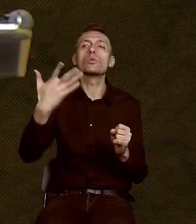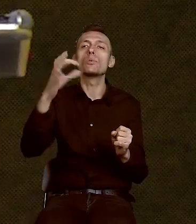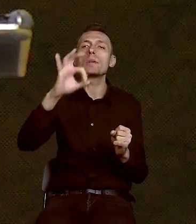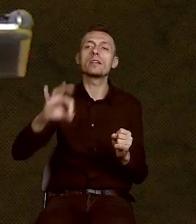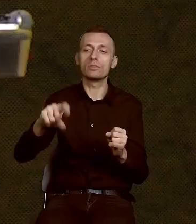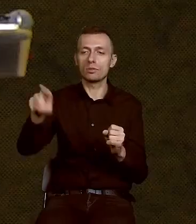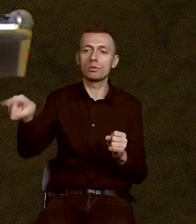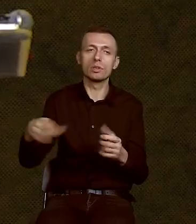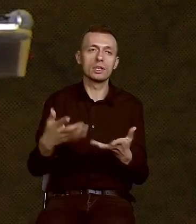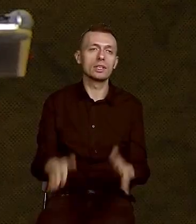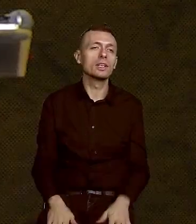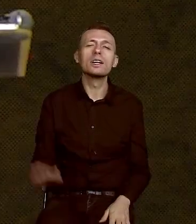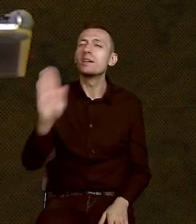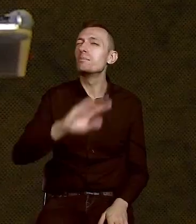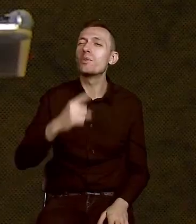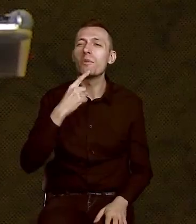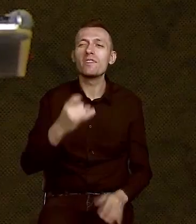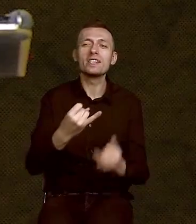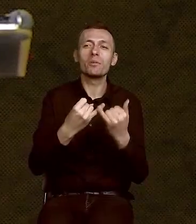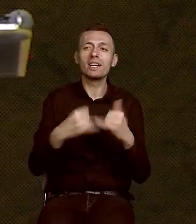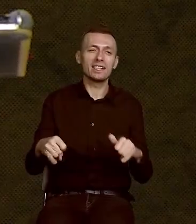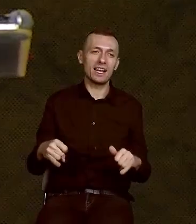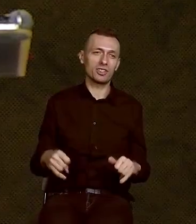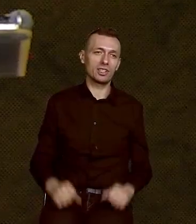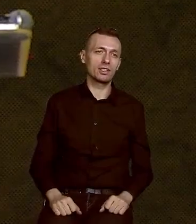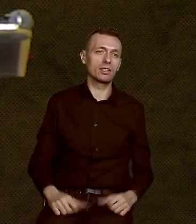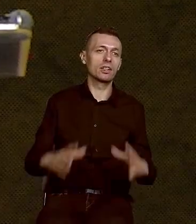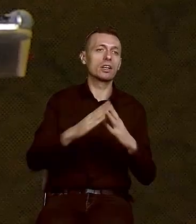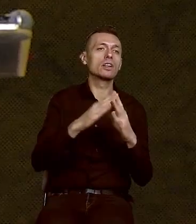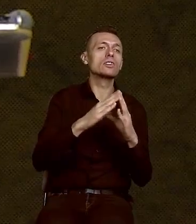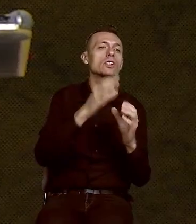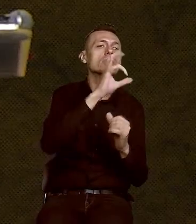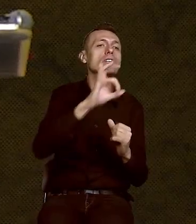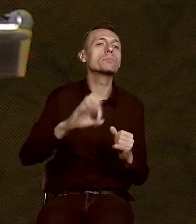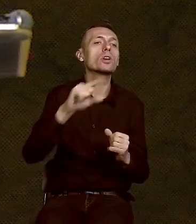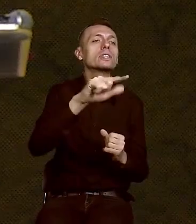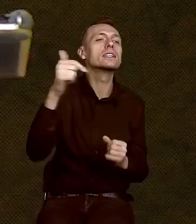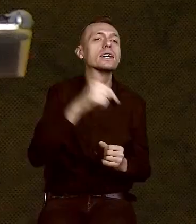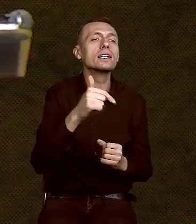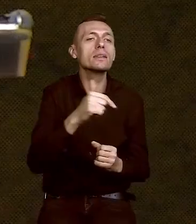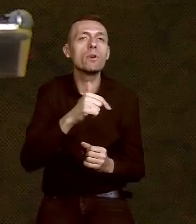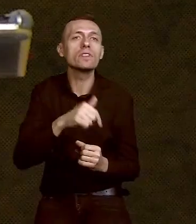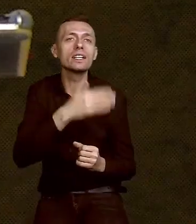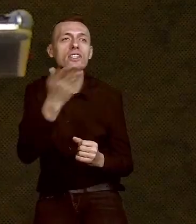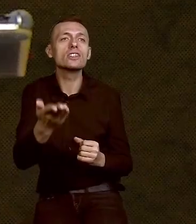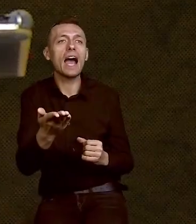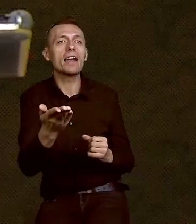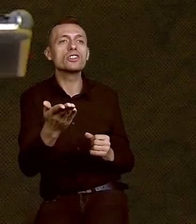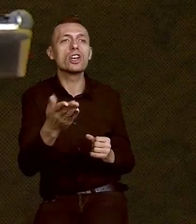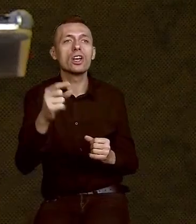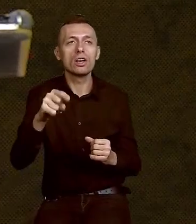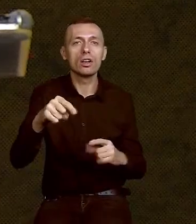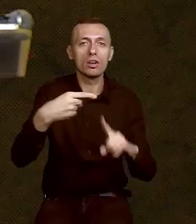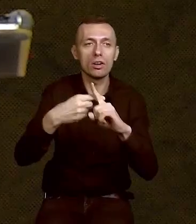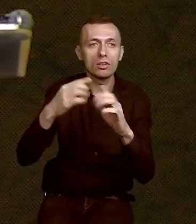dostaniesz 100 w pierwszej. Bo jak nie zrobisz to w pierwszej, będziesz za chwilę miał pokusę do tego, że ci niby zabraknie i będziesz musiał tego użyć. Więc